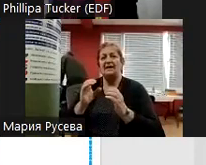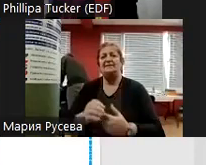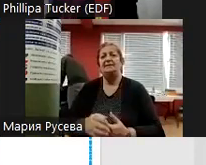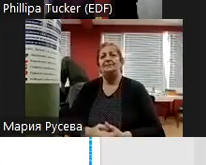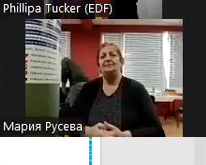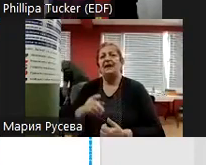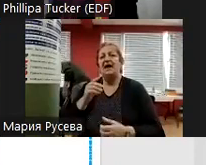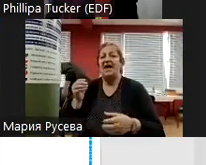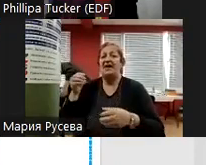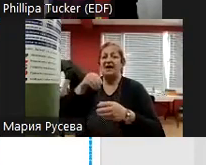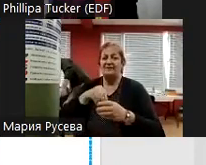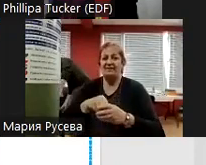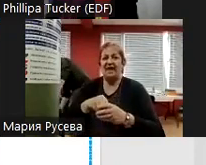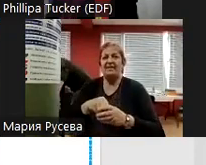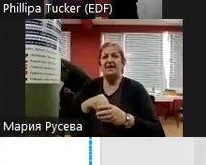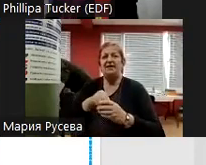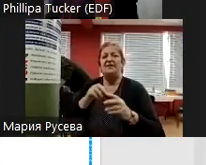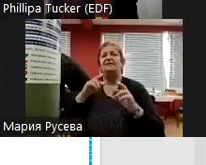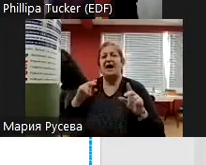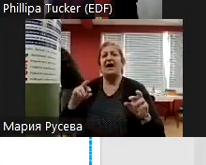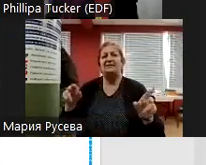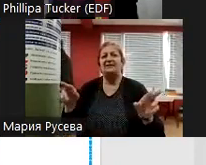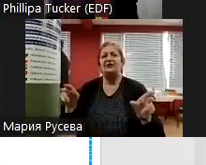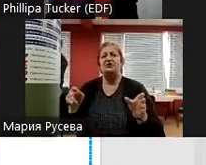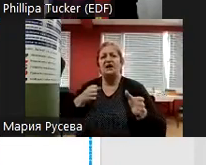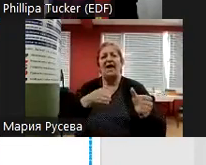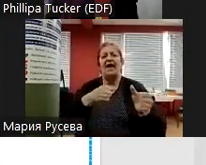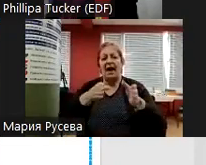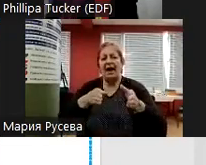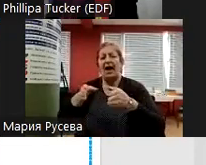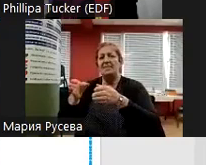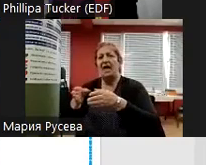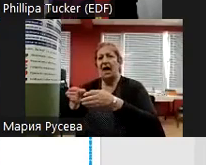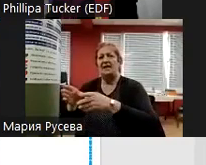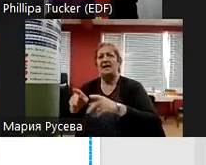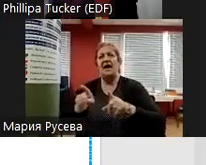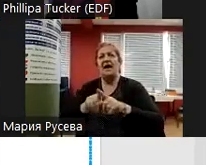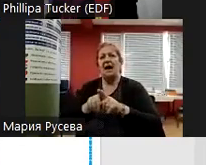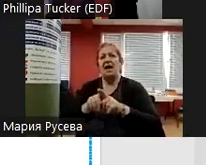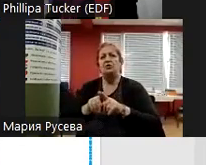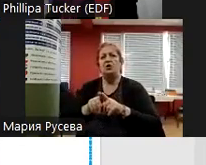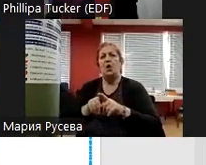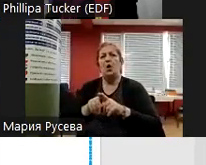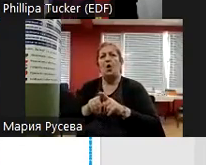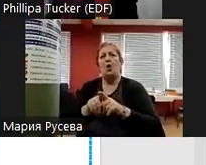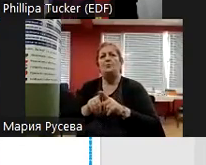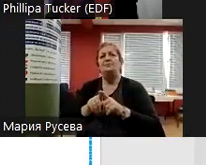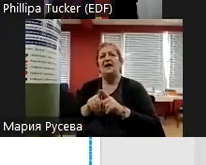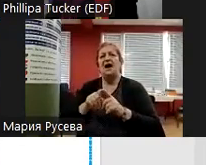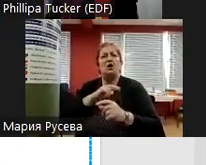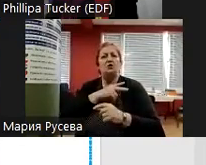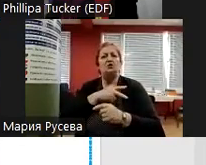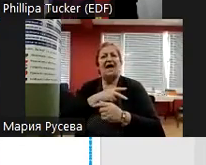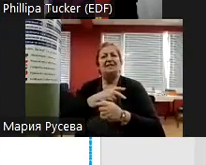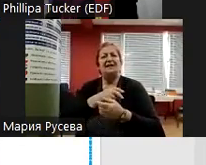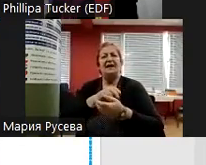и въведение в различни канали, като социалните медии, например. Как да